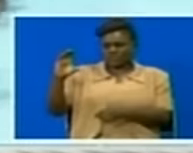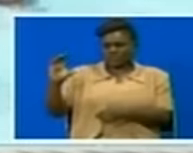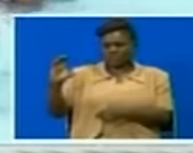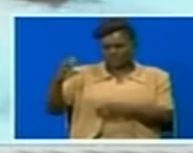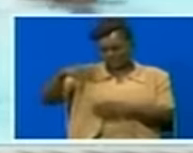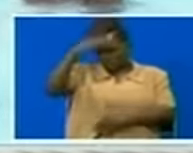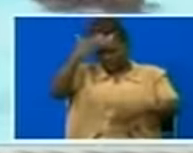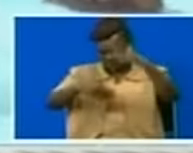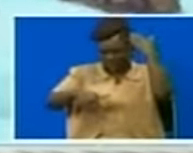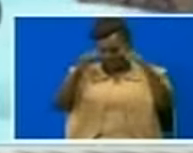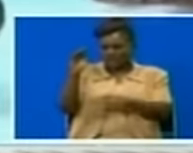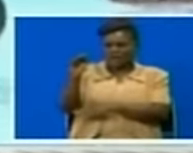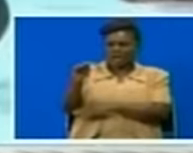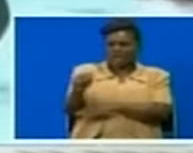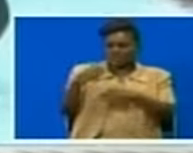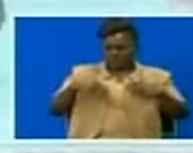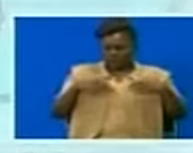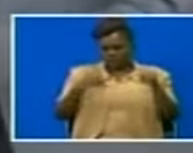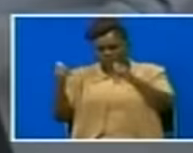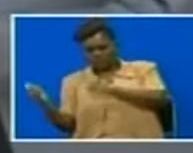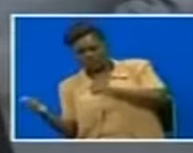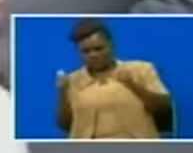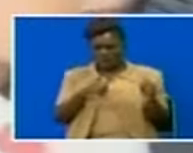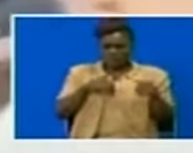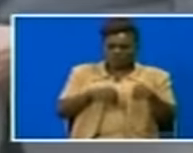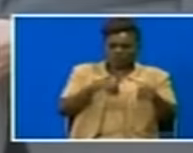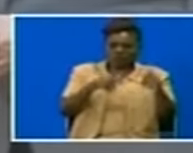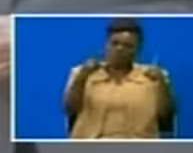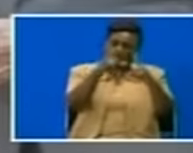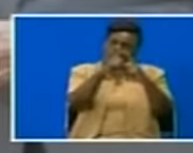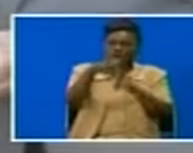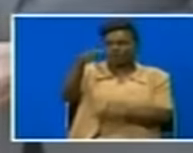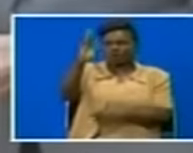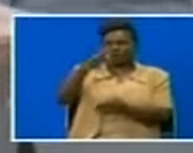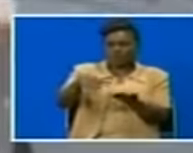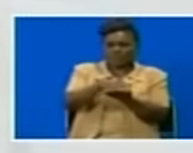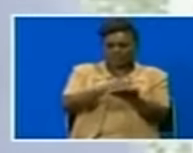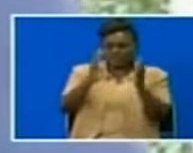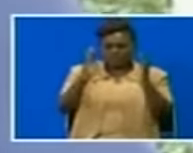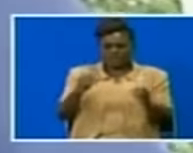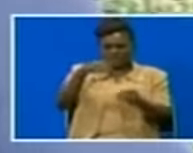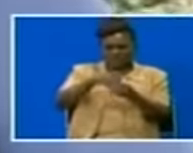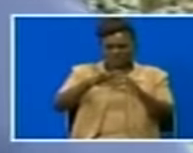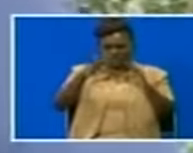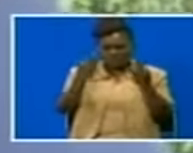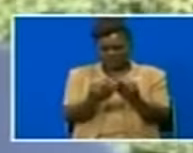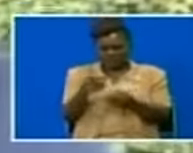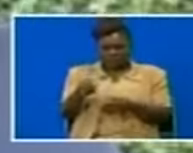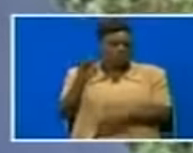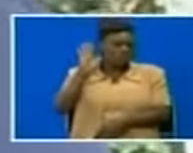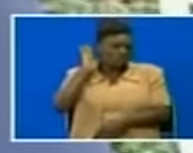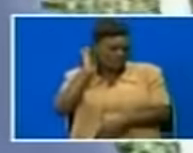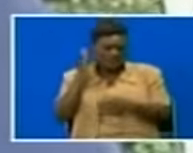Kiplagat alitoa wito kwa waliobatizwa kufuata neno la Mungu na kuwa nguzo muhimu katika jamii. As you have been told,